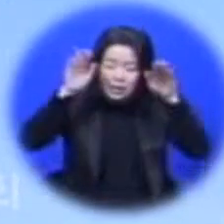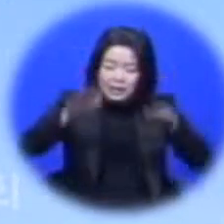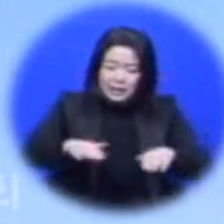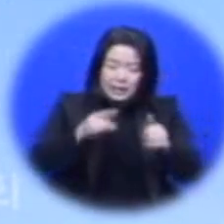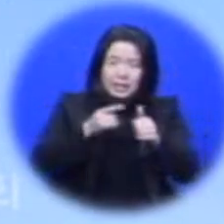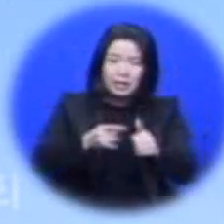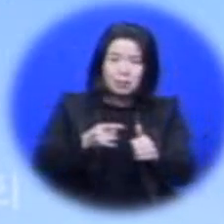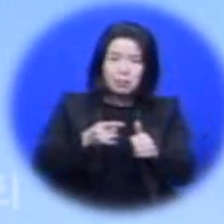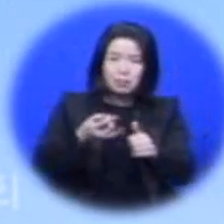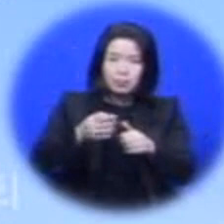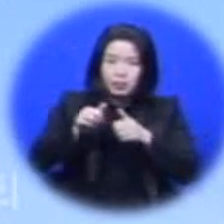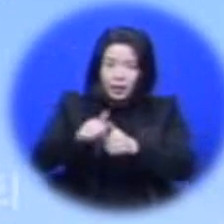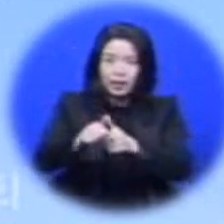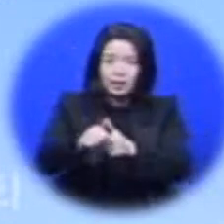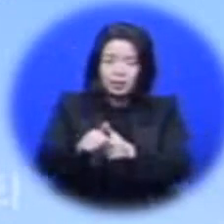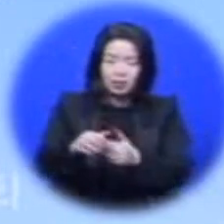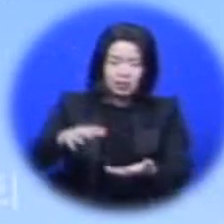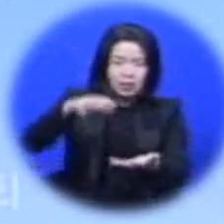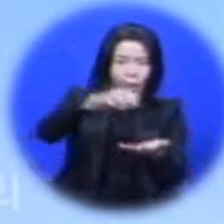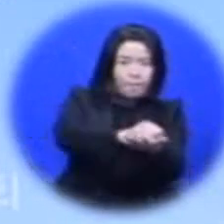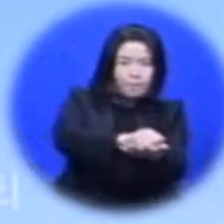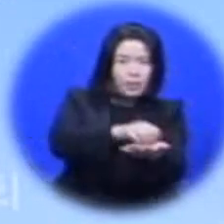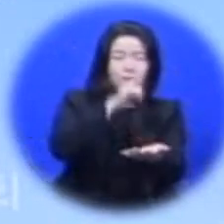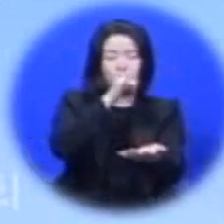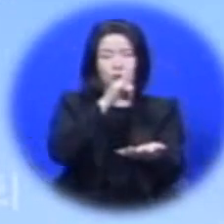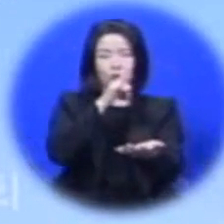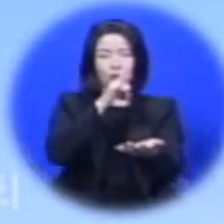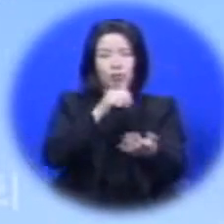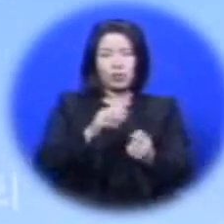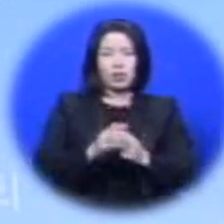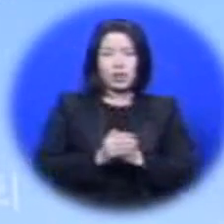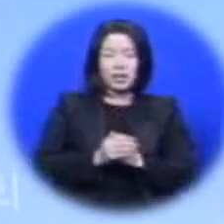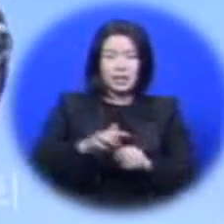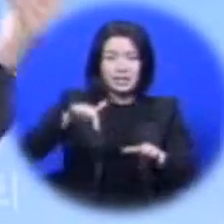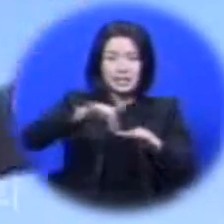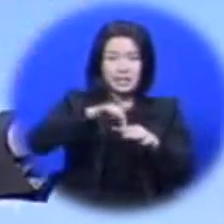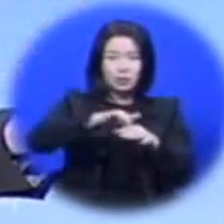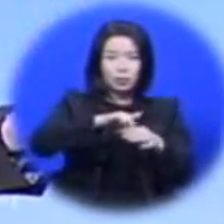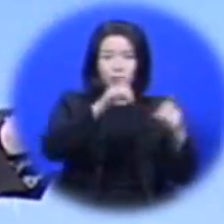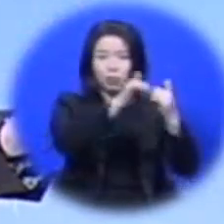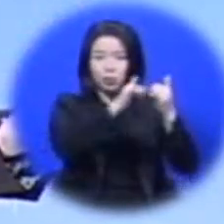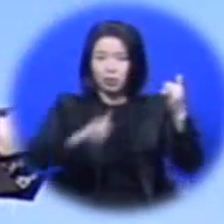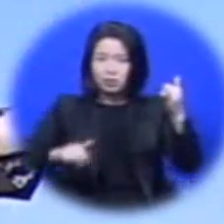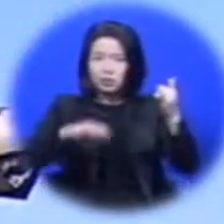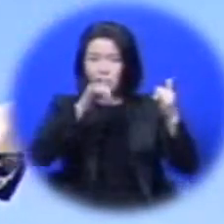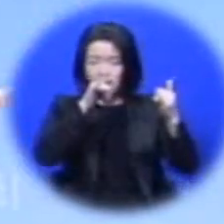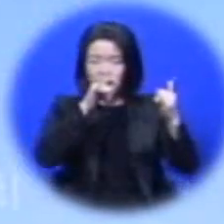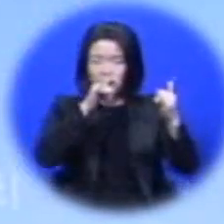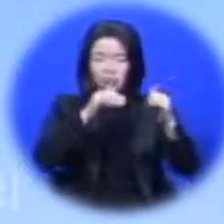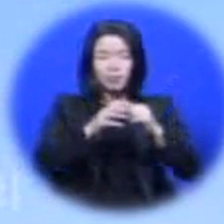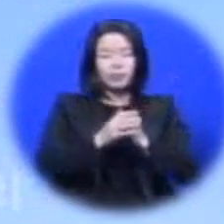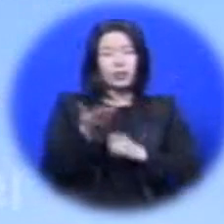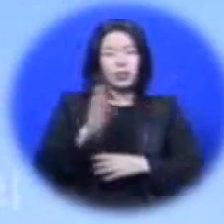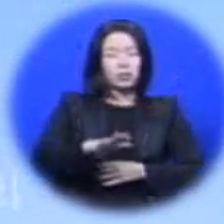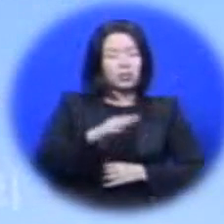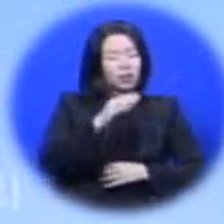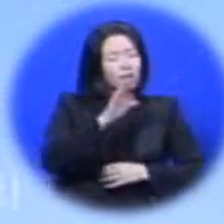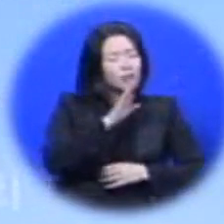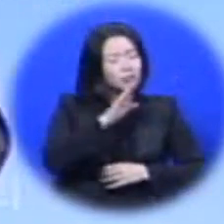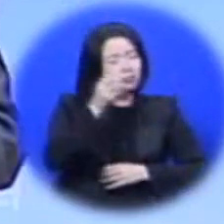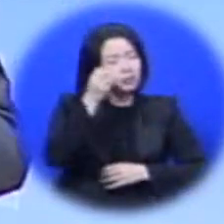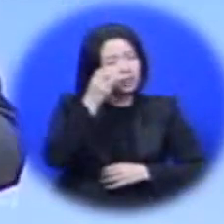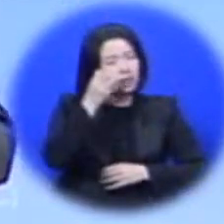이슬람에게 의해서 그냥 자리를 다 빼앗겨 버립니다. 기독교 역사가 그랬습니다. 그런데 참